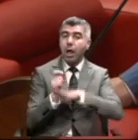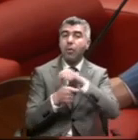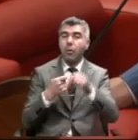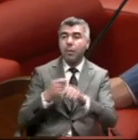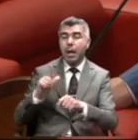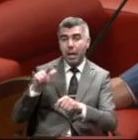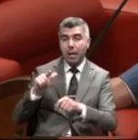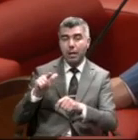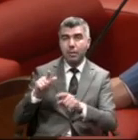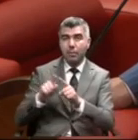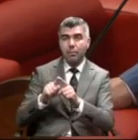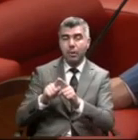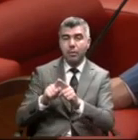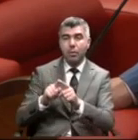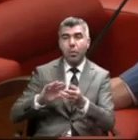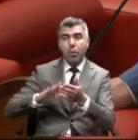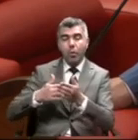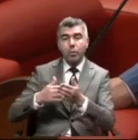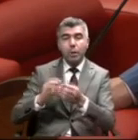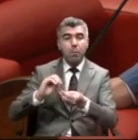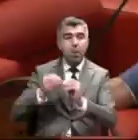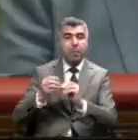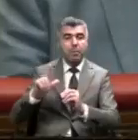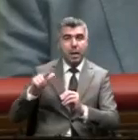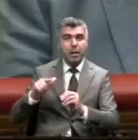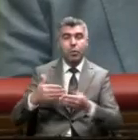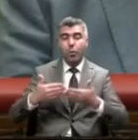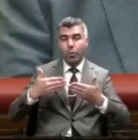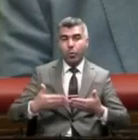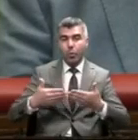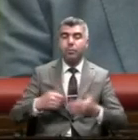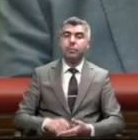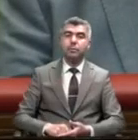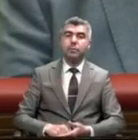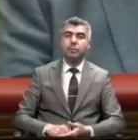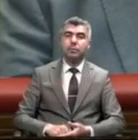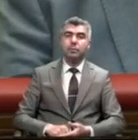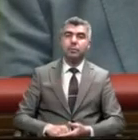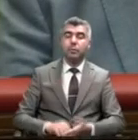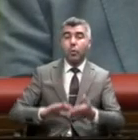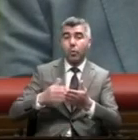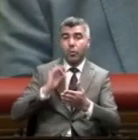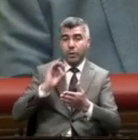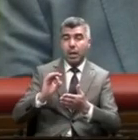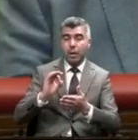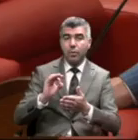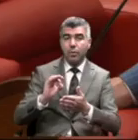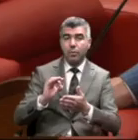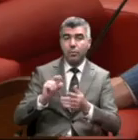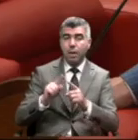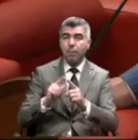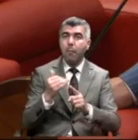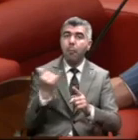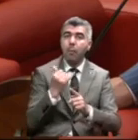يعيش بما نتحدث عنه واليوم هذاك النشاط نتاعه الى ما